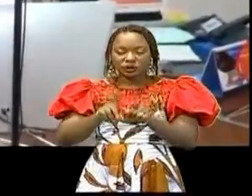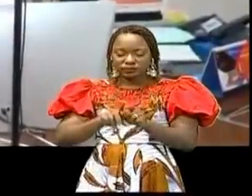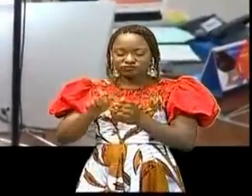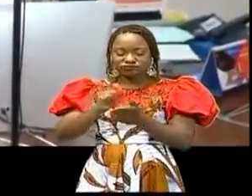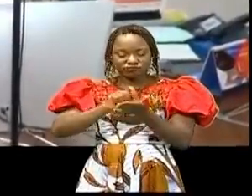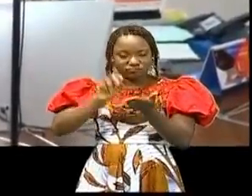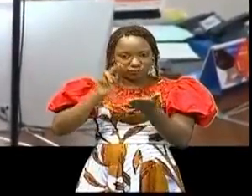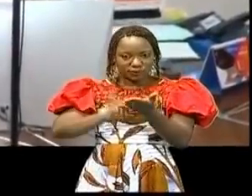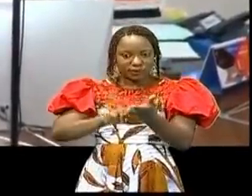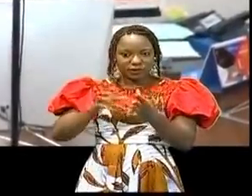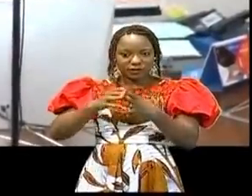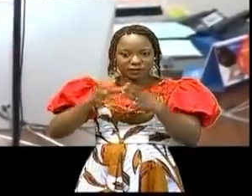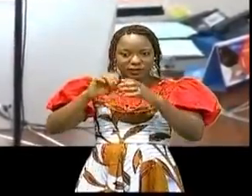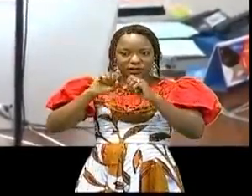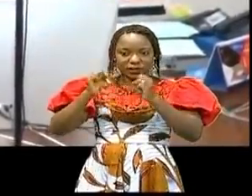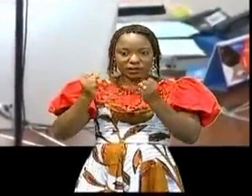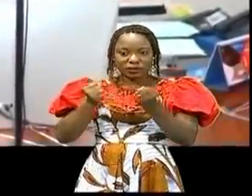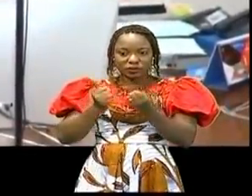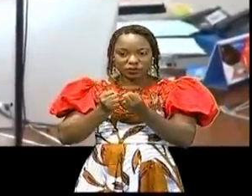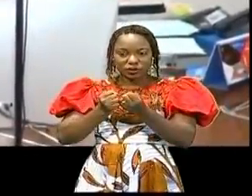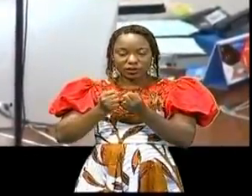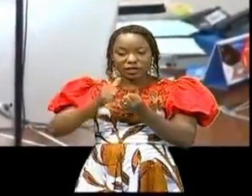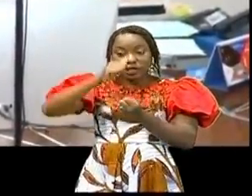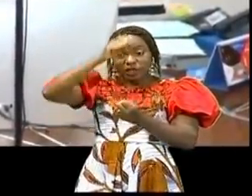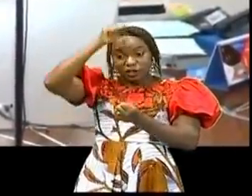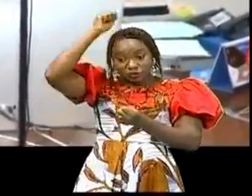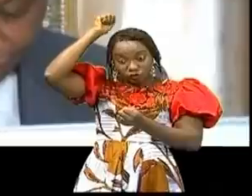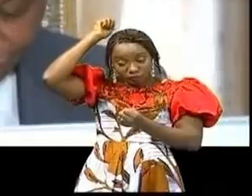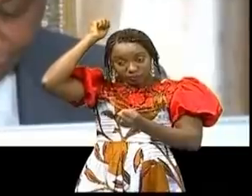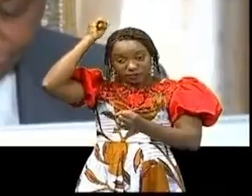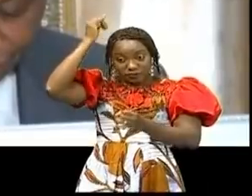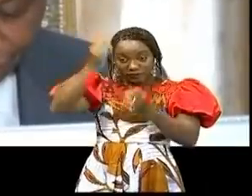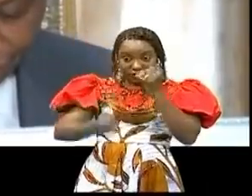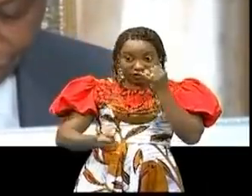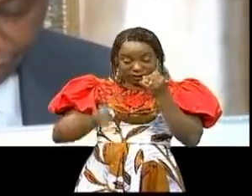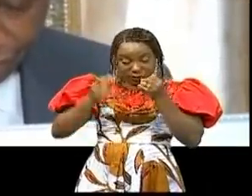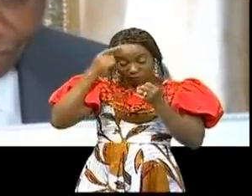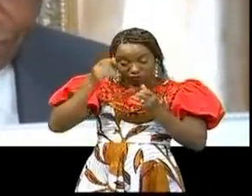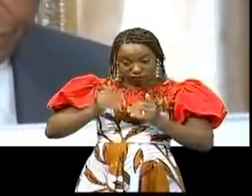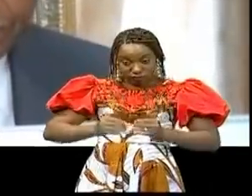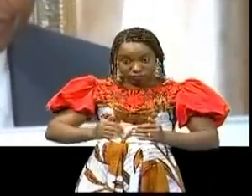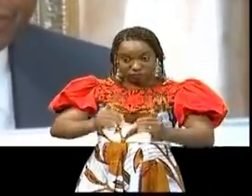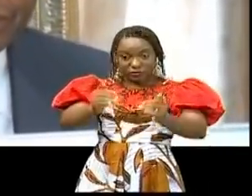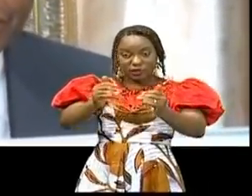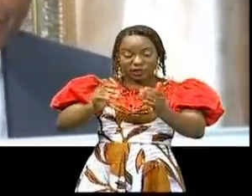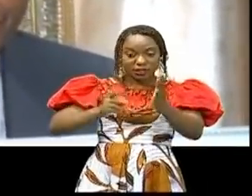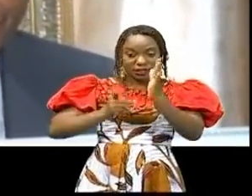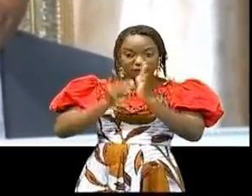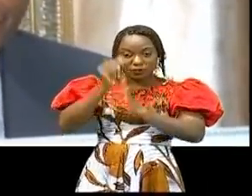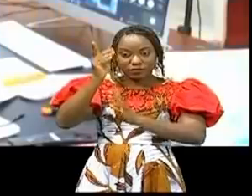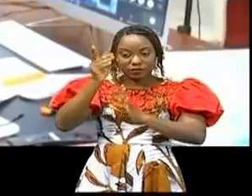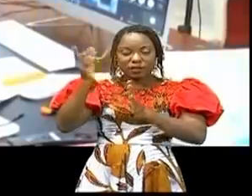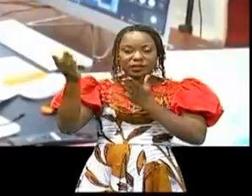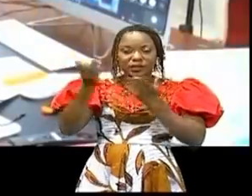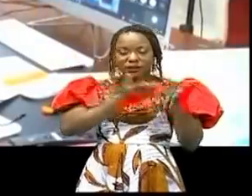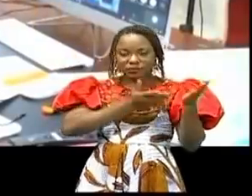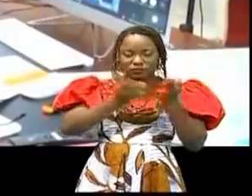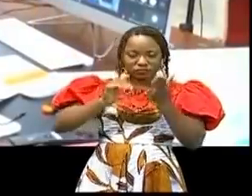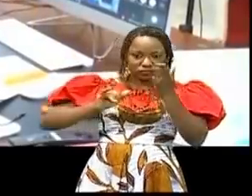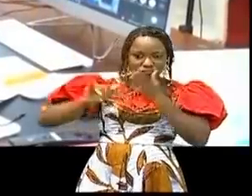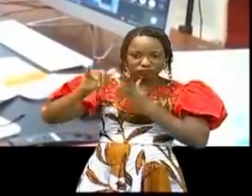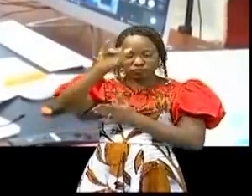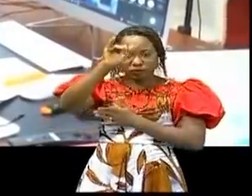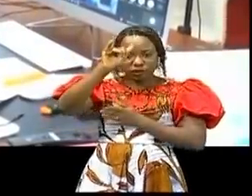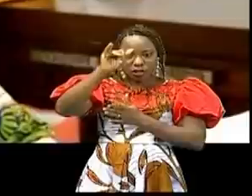dernier avec la compagnie aérienne Ethiopian Airlines Group aux fins de promouvoir les développements du transport aérien dans des